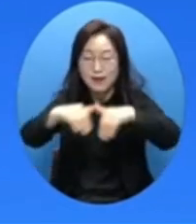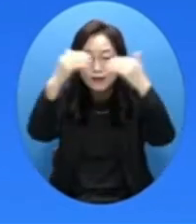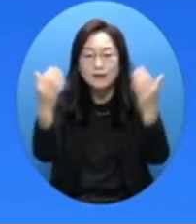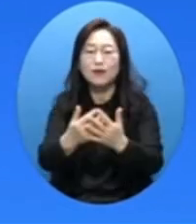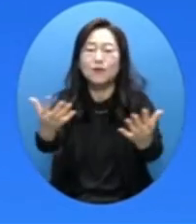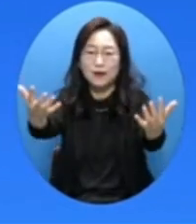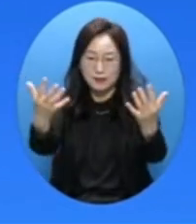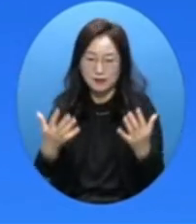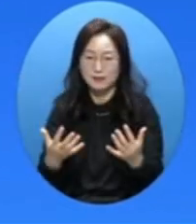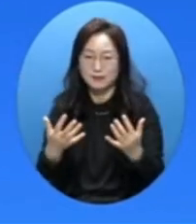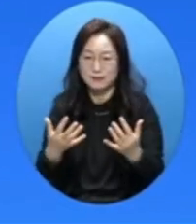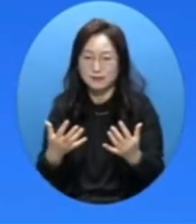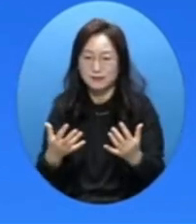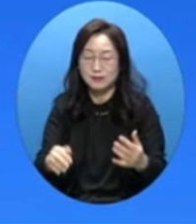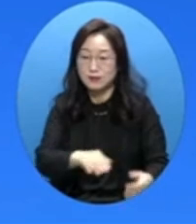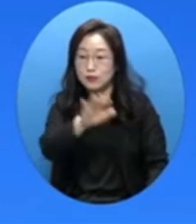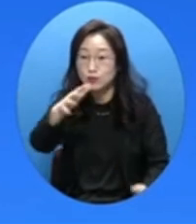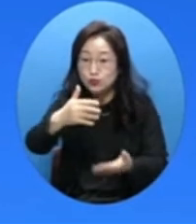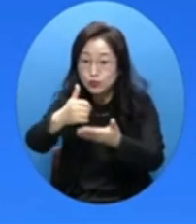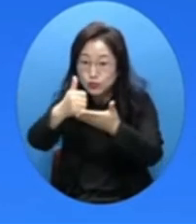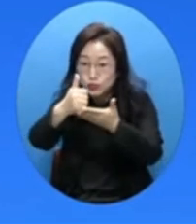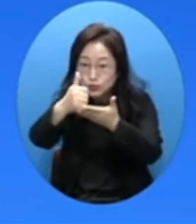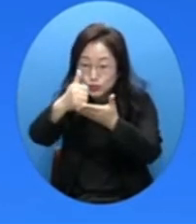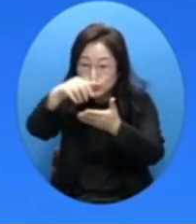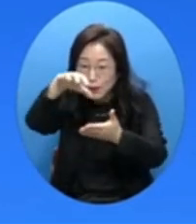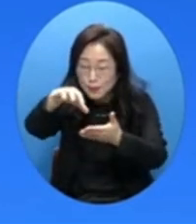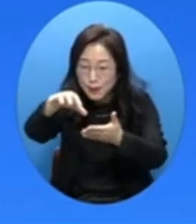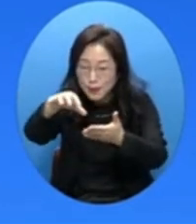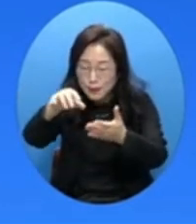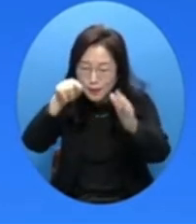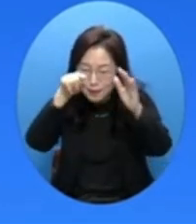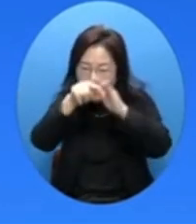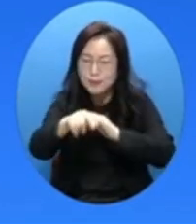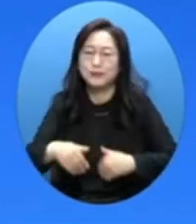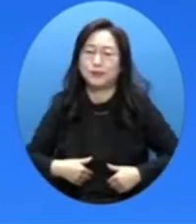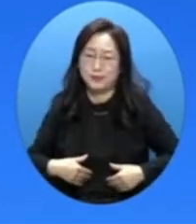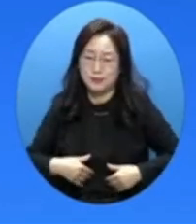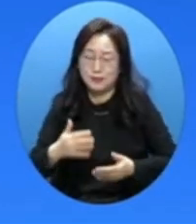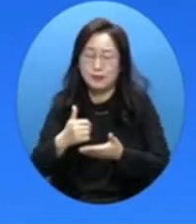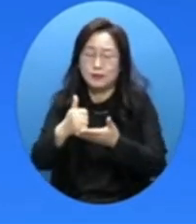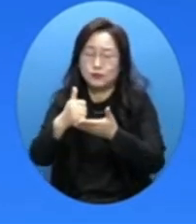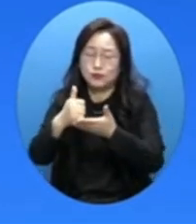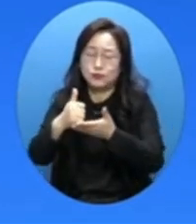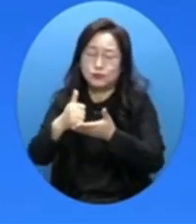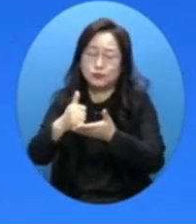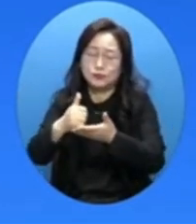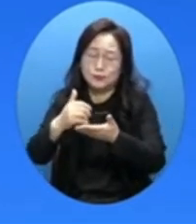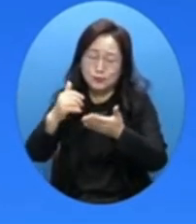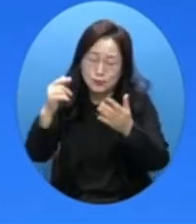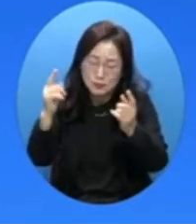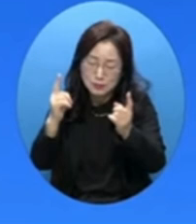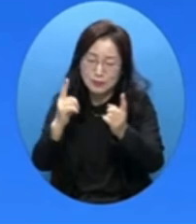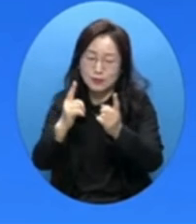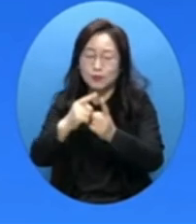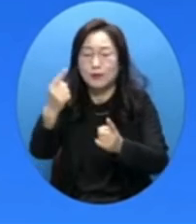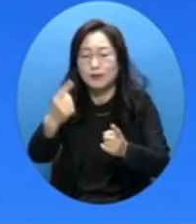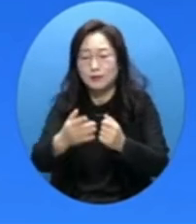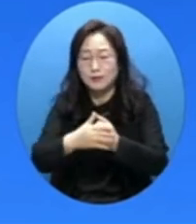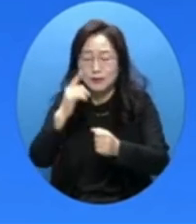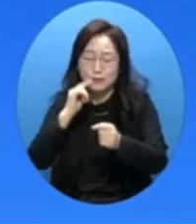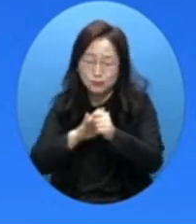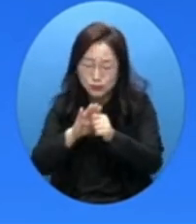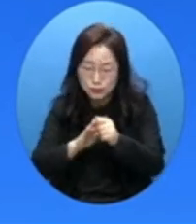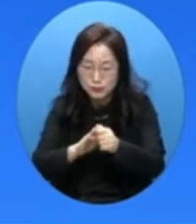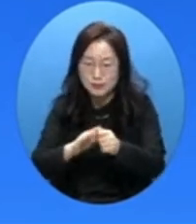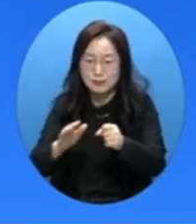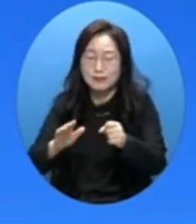오라. 우리가 주님께 나아가야 합니다. 주님, 저희가 주님 앞에 왔사오니 우리를 궁휼히 여겨주시고 주님의